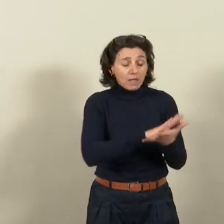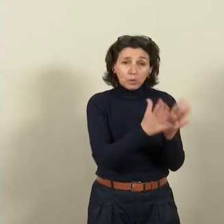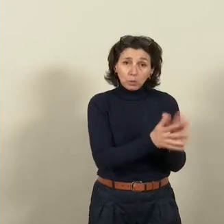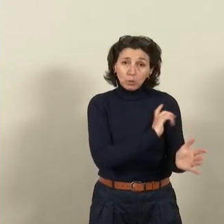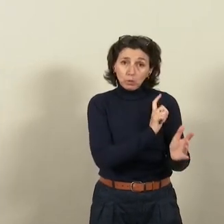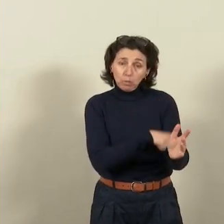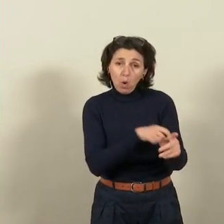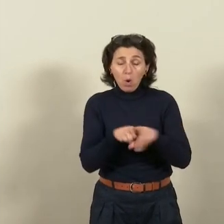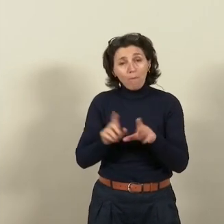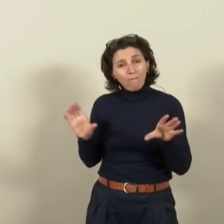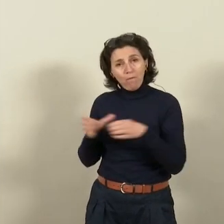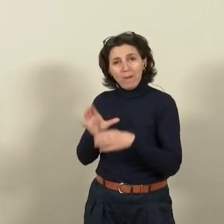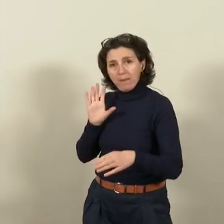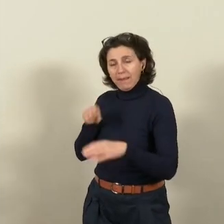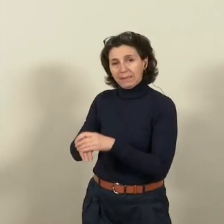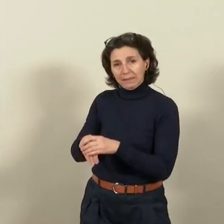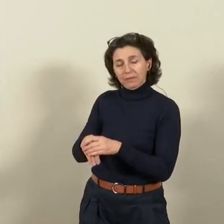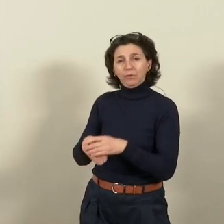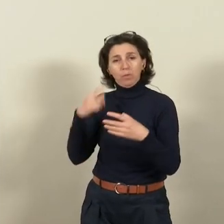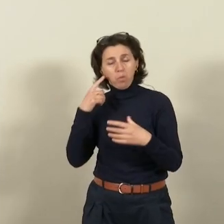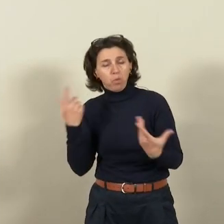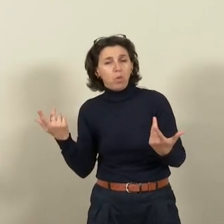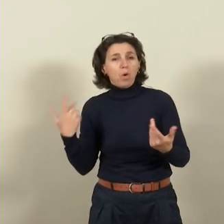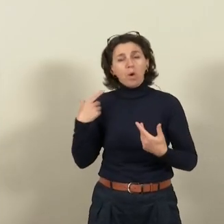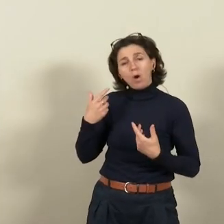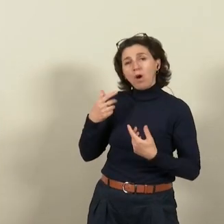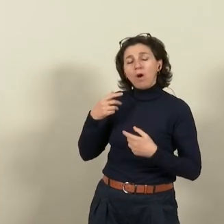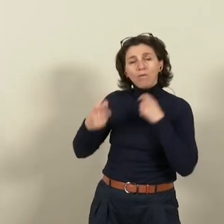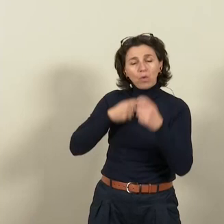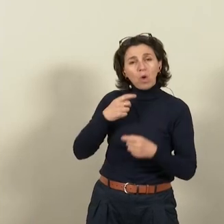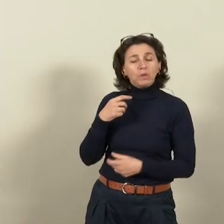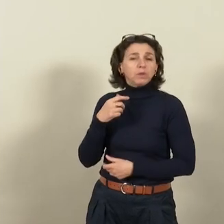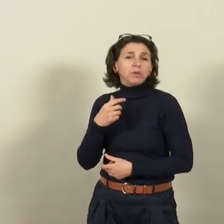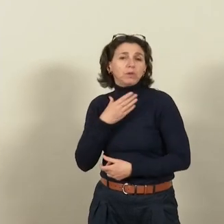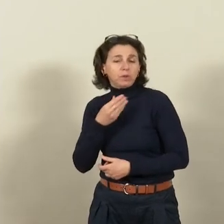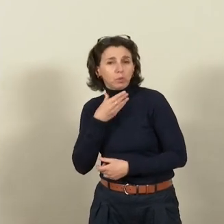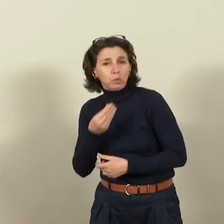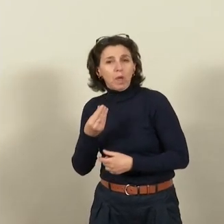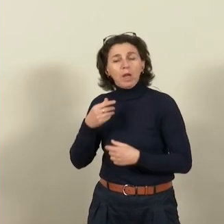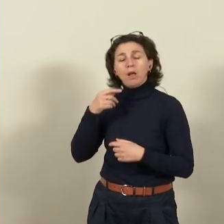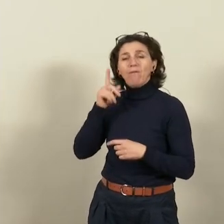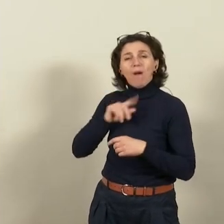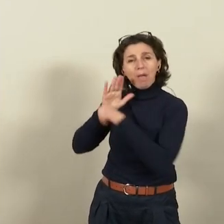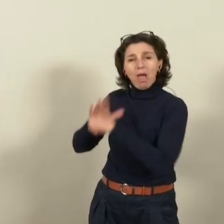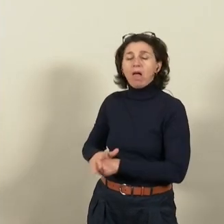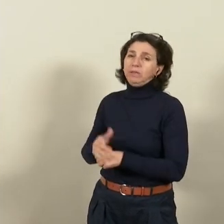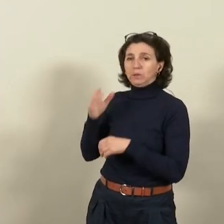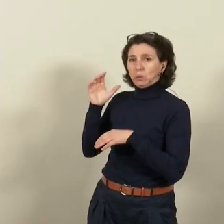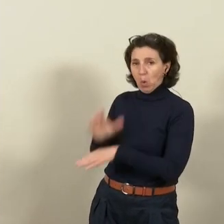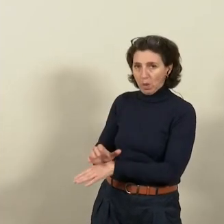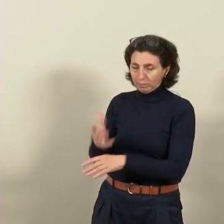violences sexistes et sexuelles proposé et financé par la Ville pour se voir attribuer des subventions de fonctionnement